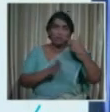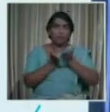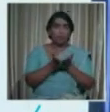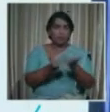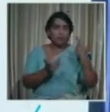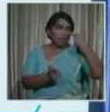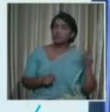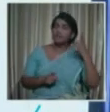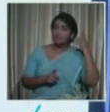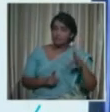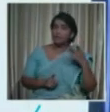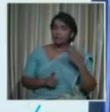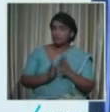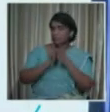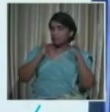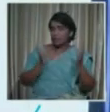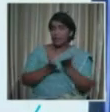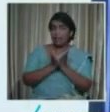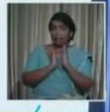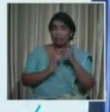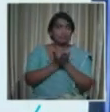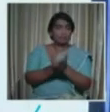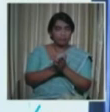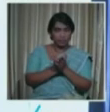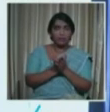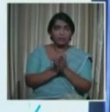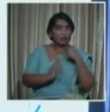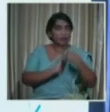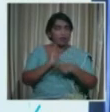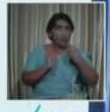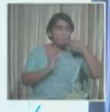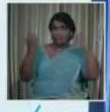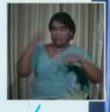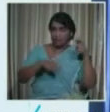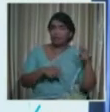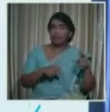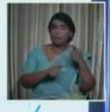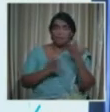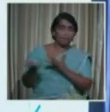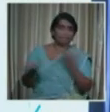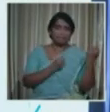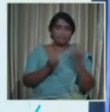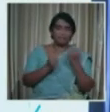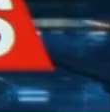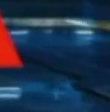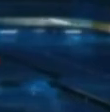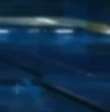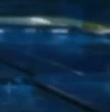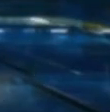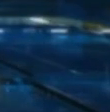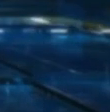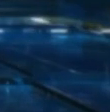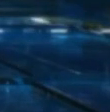මූද ආරක්ෂා කිරීම සඳහා විශාල ඉන්දියානු ධීවරයන් ප්‍රමාණයක් ලංකාවේ මූද ආක්‍රමණය කරලා මසුන්න අල්ලන වැඩපිළිවෙළකට දැන් ගිහිල්ලා තියෙනවා.